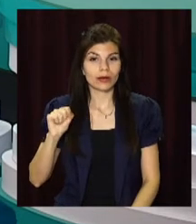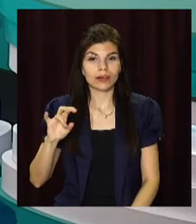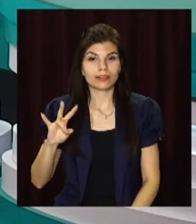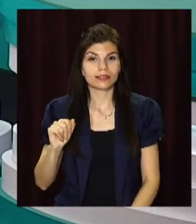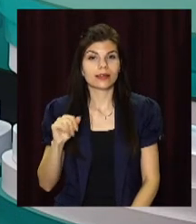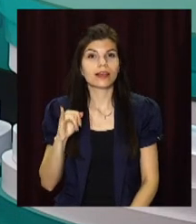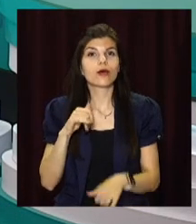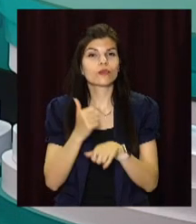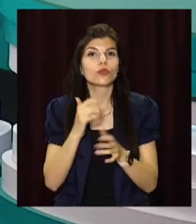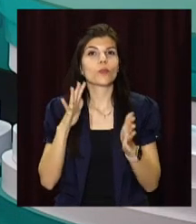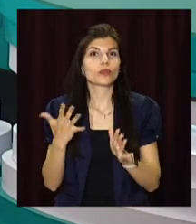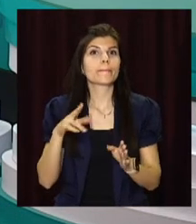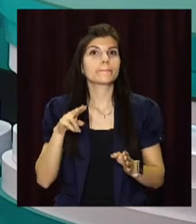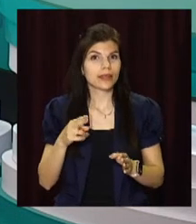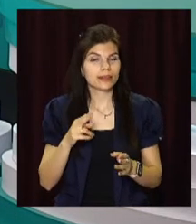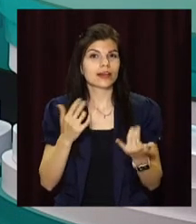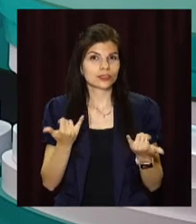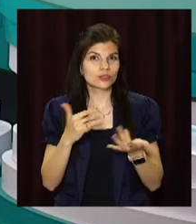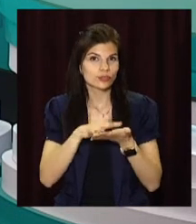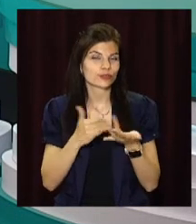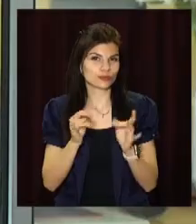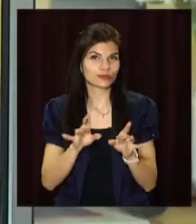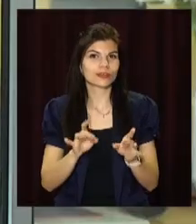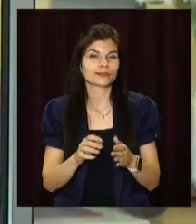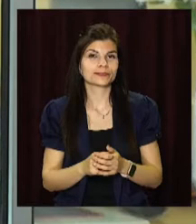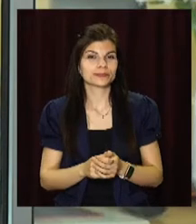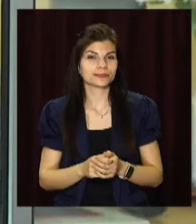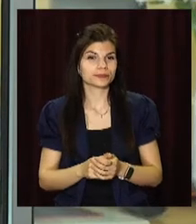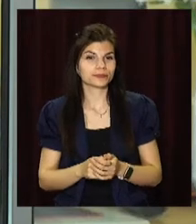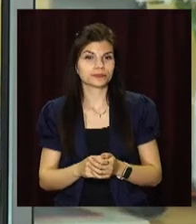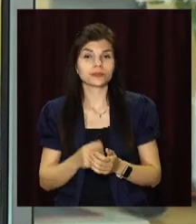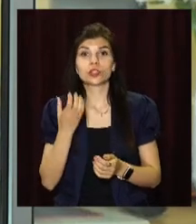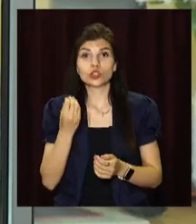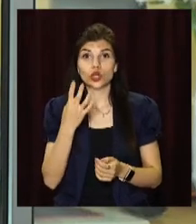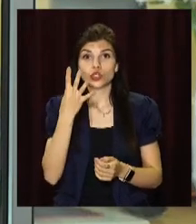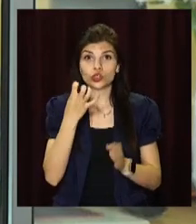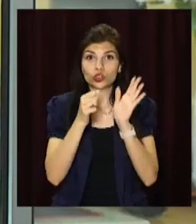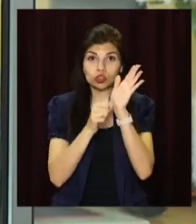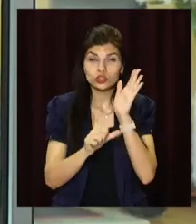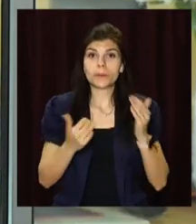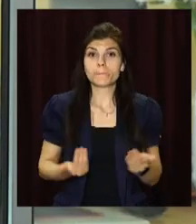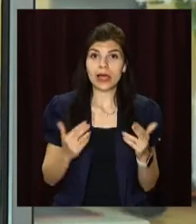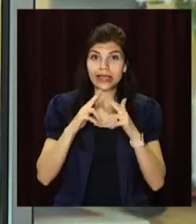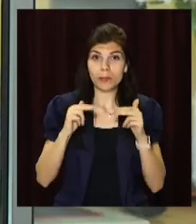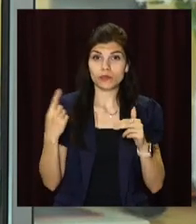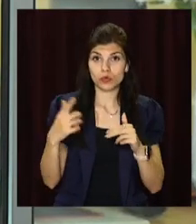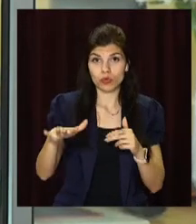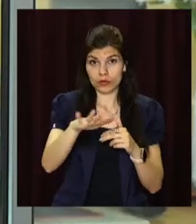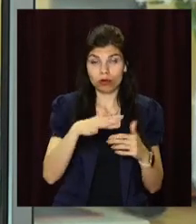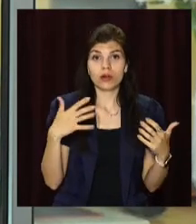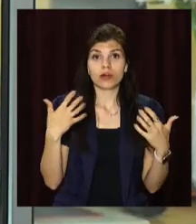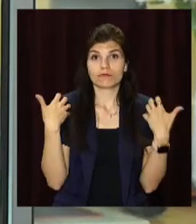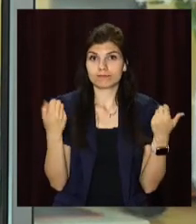Пуговкіна. І про головні події п'ятниці дивіться просто зараз. Ще 460 мешканців Дніпропетровщини